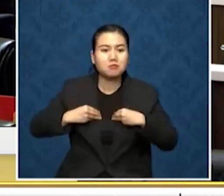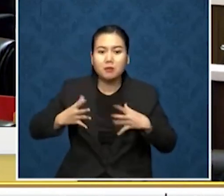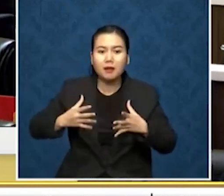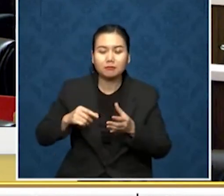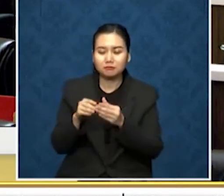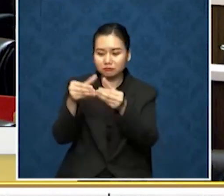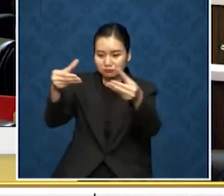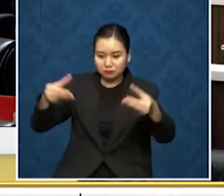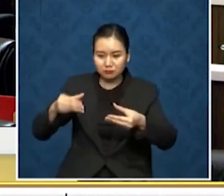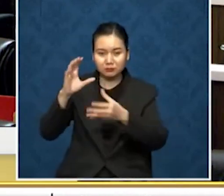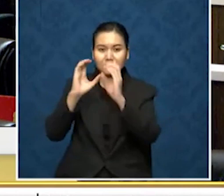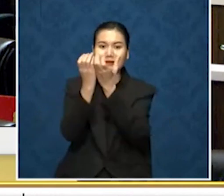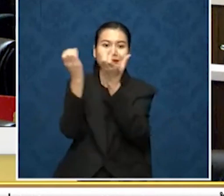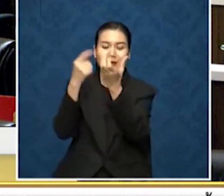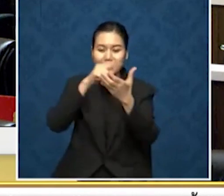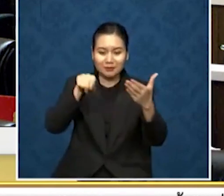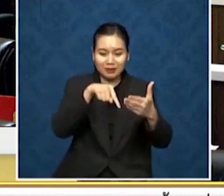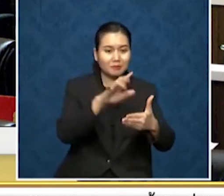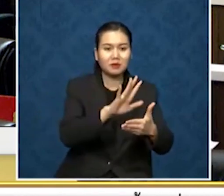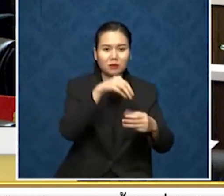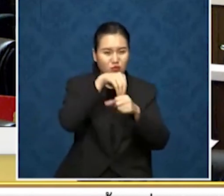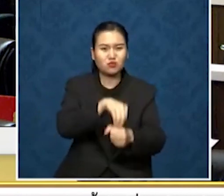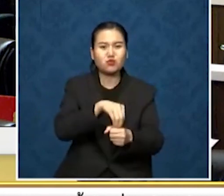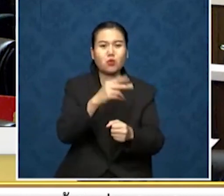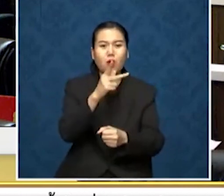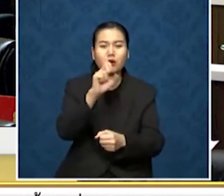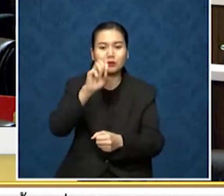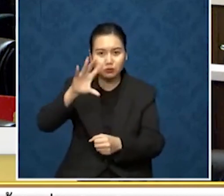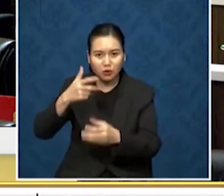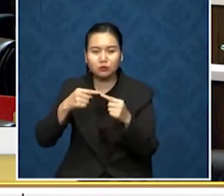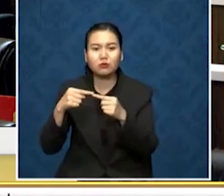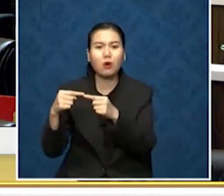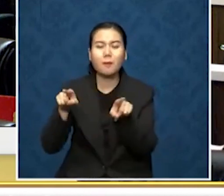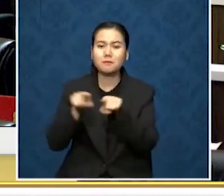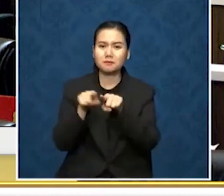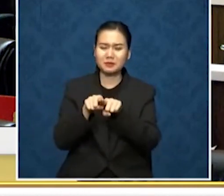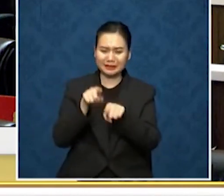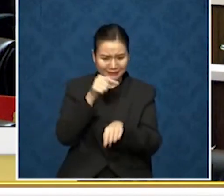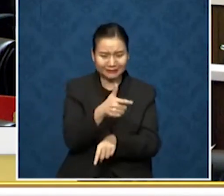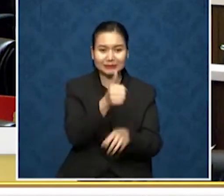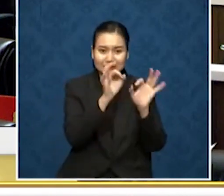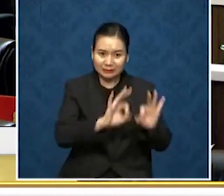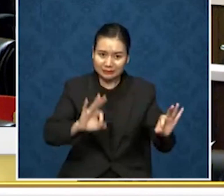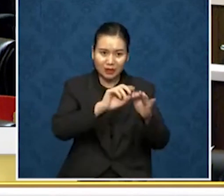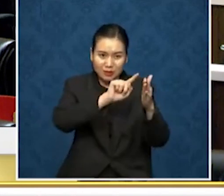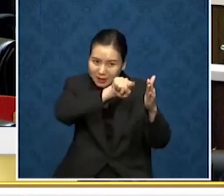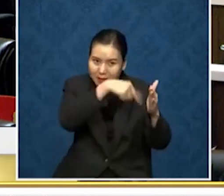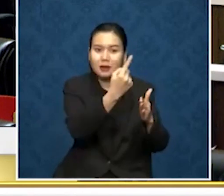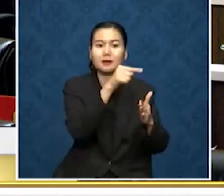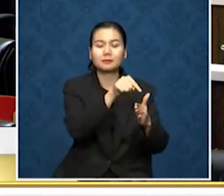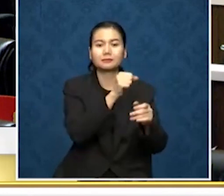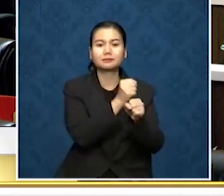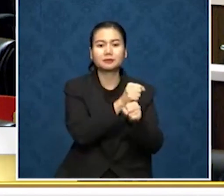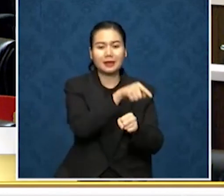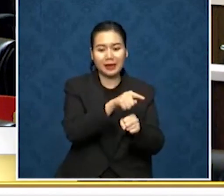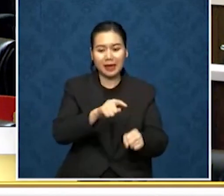ฉบับนี้สุดท้ายเดี๋ยวจะไม่เลือกตั้งเดี๋ยวจะต้องอยู่กับคสชต่อไปนี่คือปัญหาหัวใจที่เป็นจุดเริ่มต้นที่ทำ